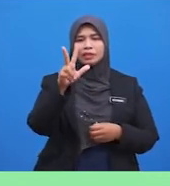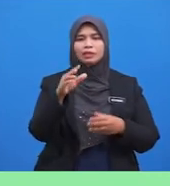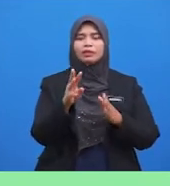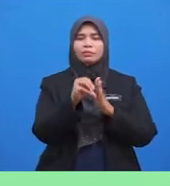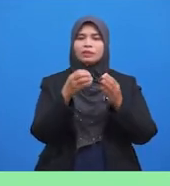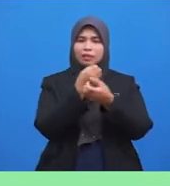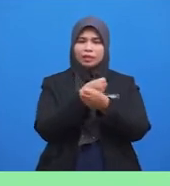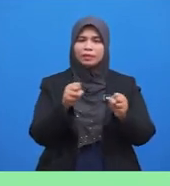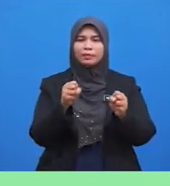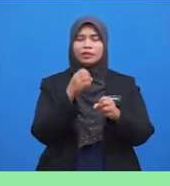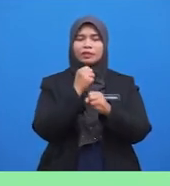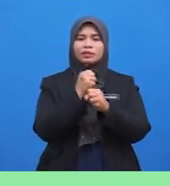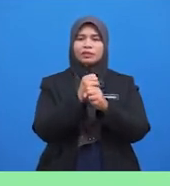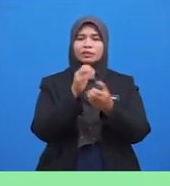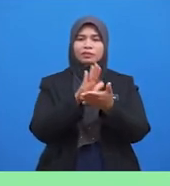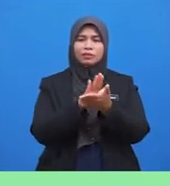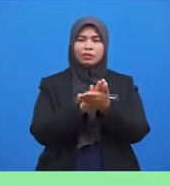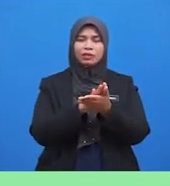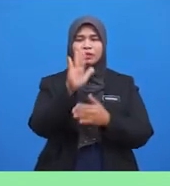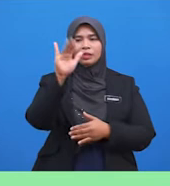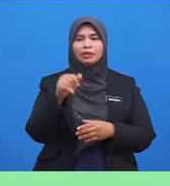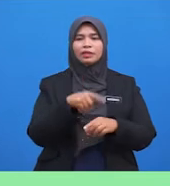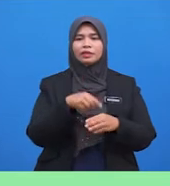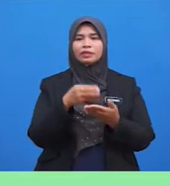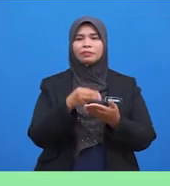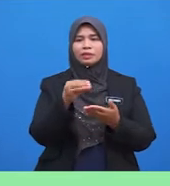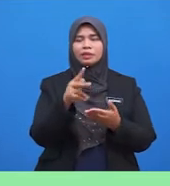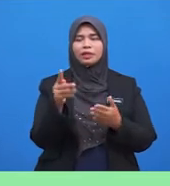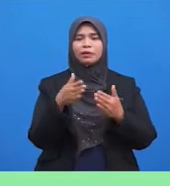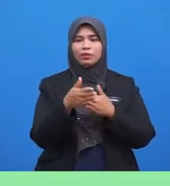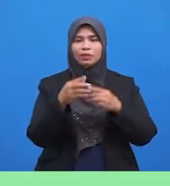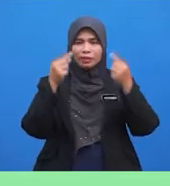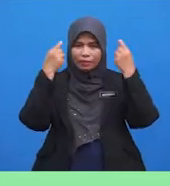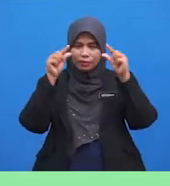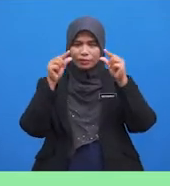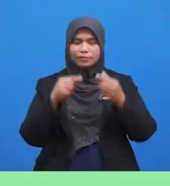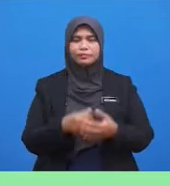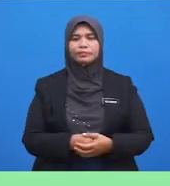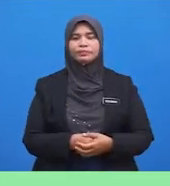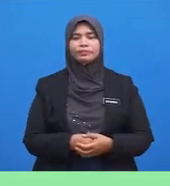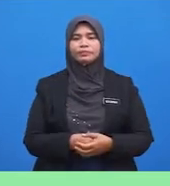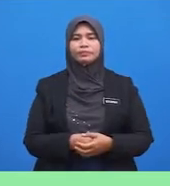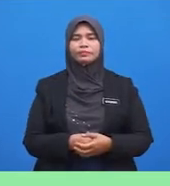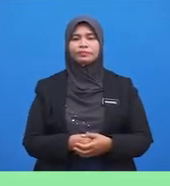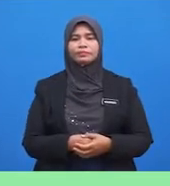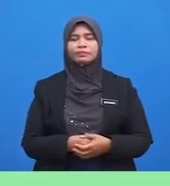ketiga, menyiapkan kerja sekolah yang diberikan oleh guru.